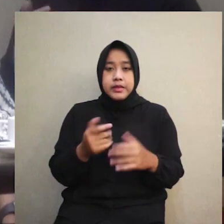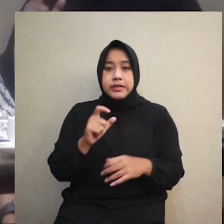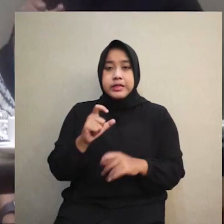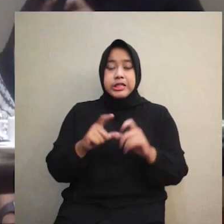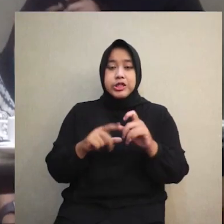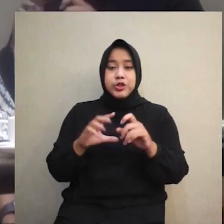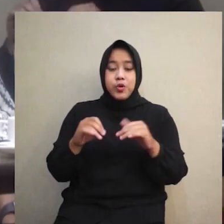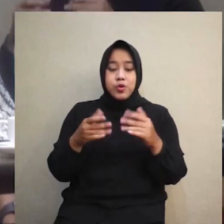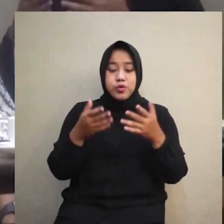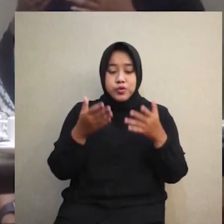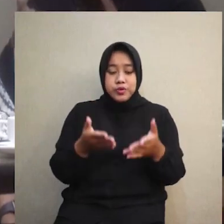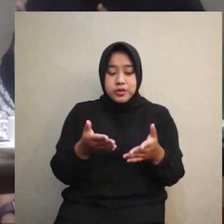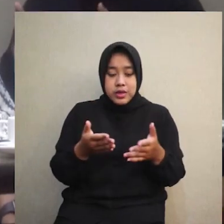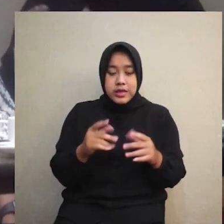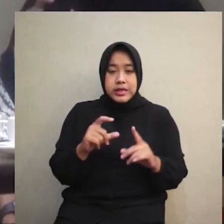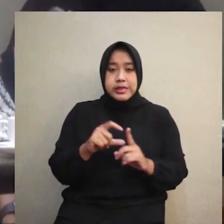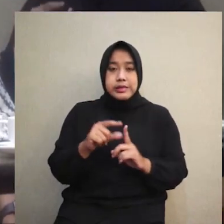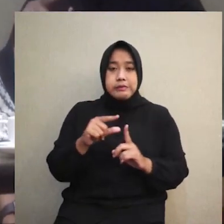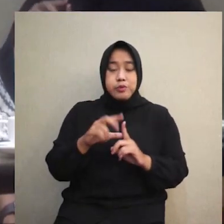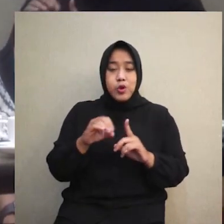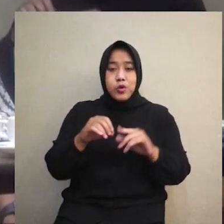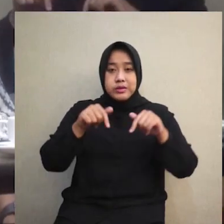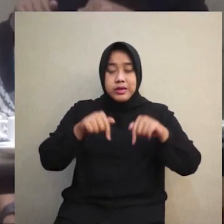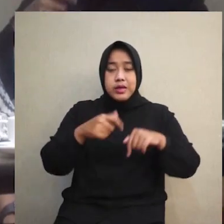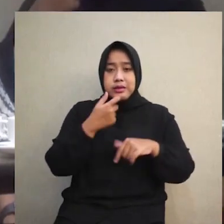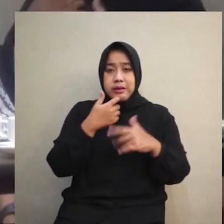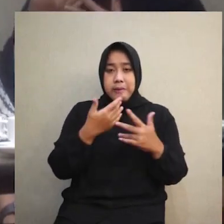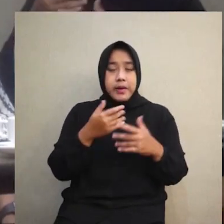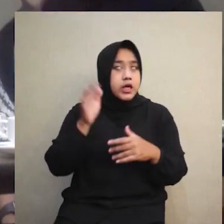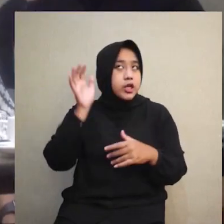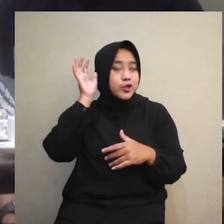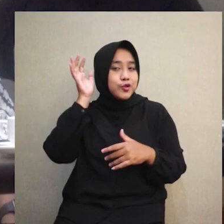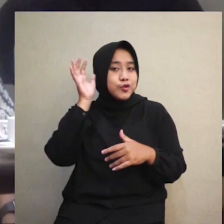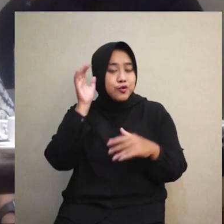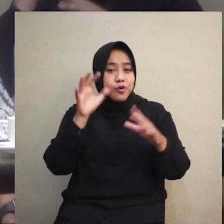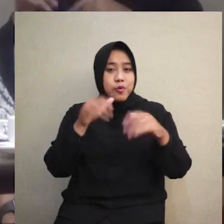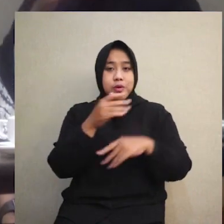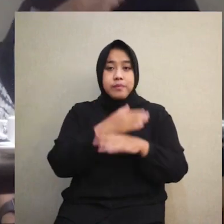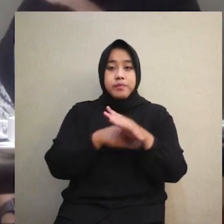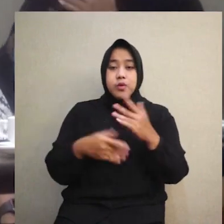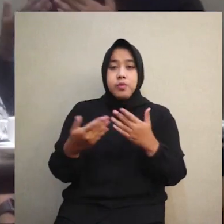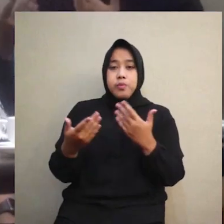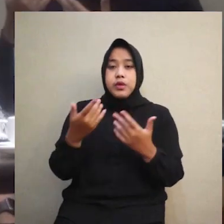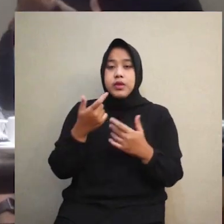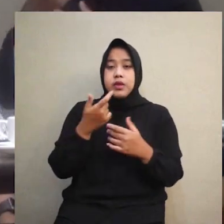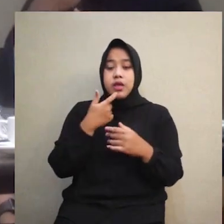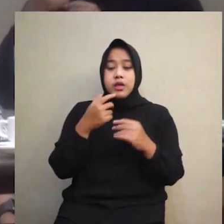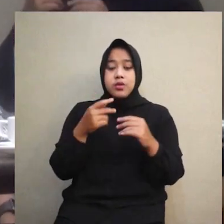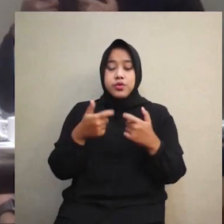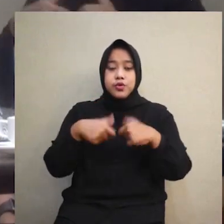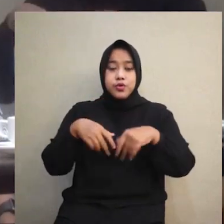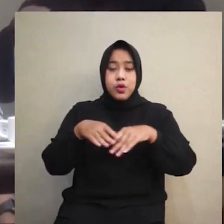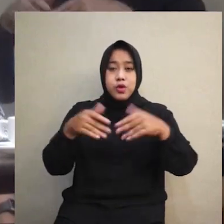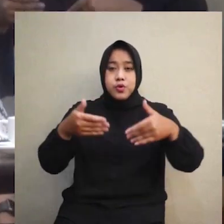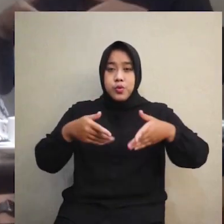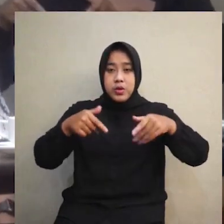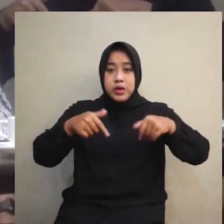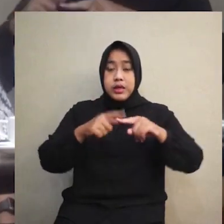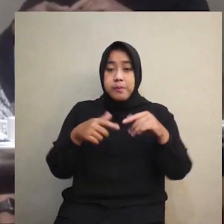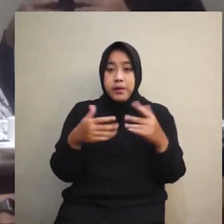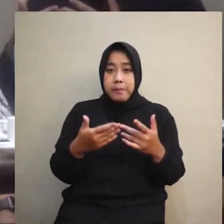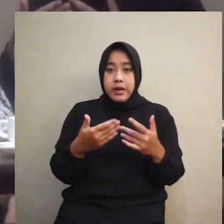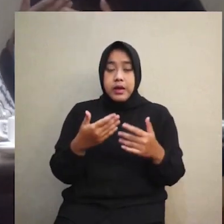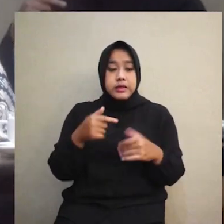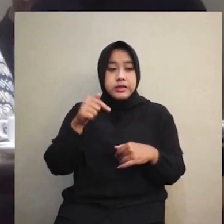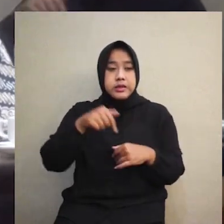atau utamanya CPU saat ini gitu berkaitan dengan isu difabel tapi mungkin tidak tidak relevan di ruang ini gitu ya karena yang